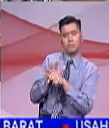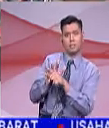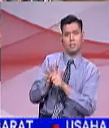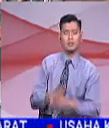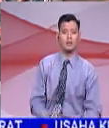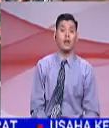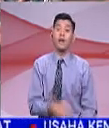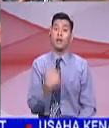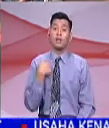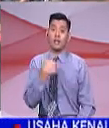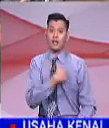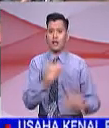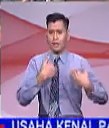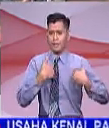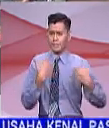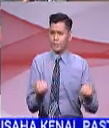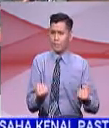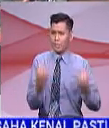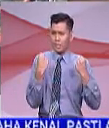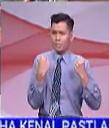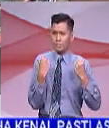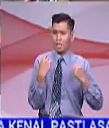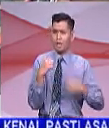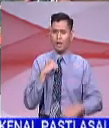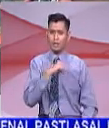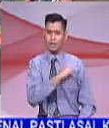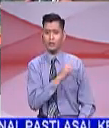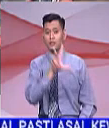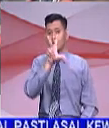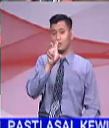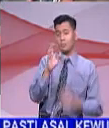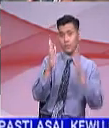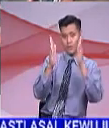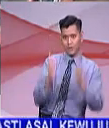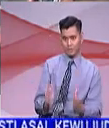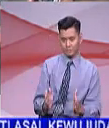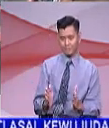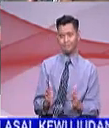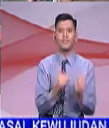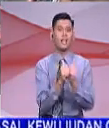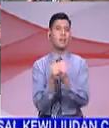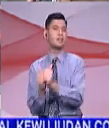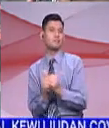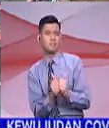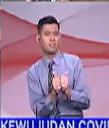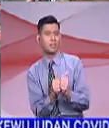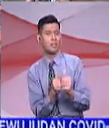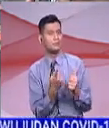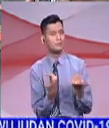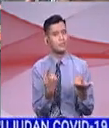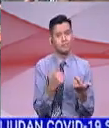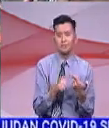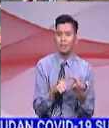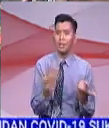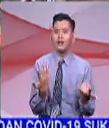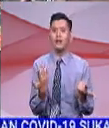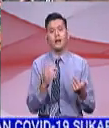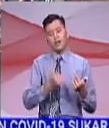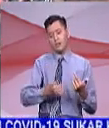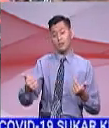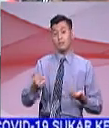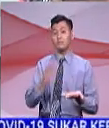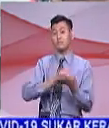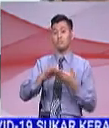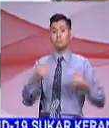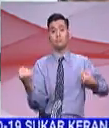Kita ada kekuatan anggota seramai 30 orang bersama dengan PAM dan peralatan-peralatan sanitasi yang kita